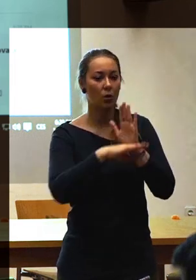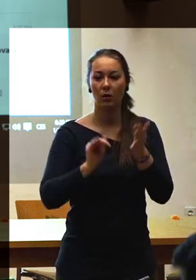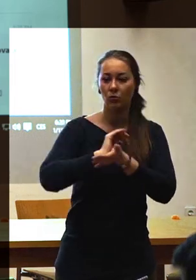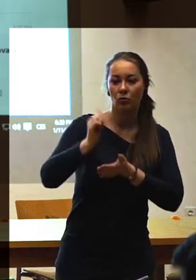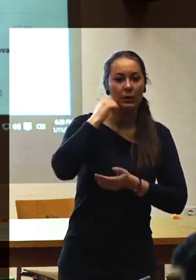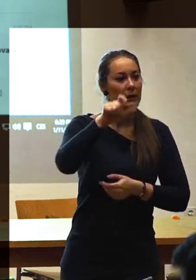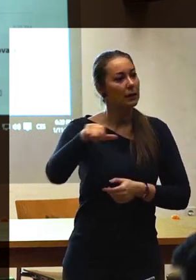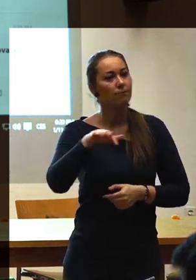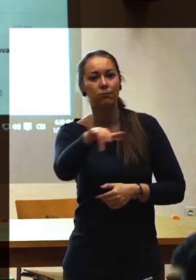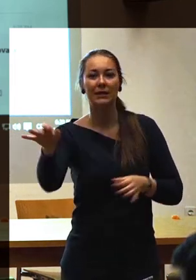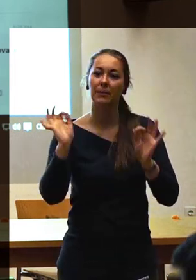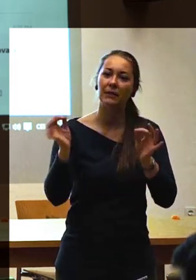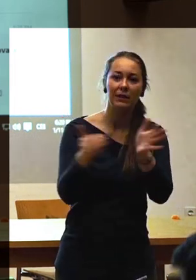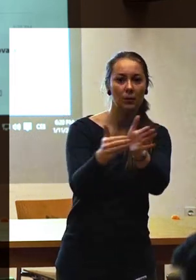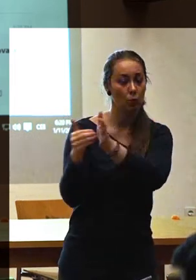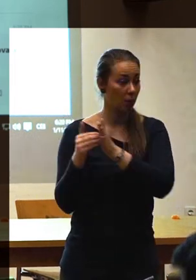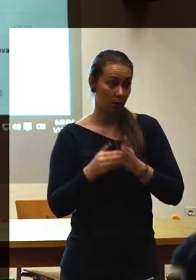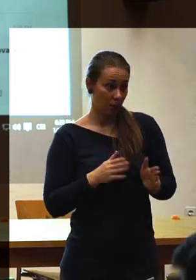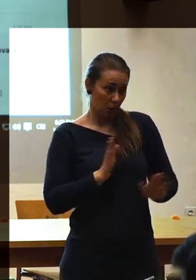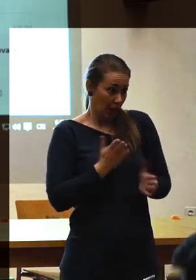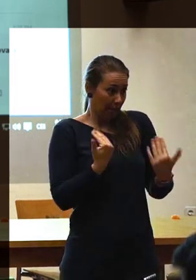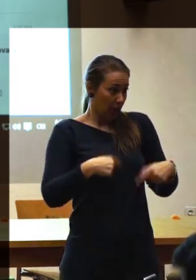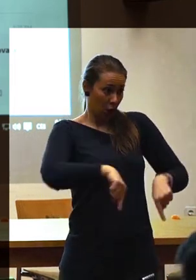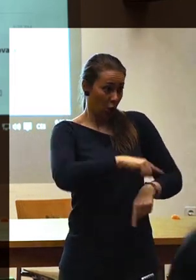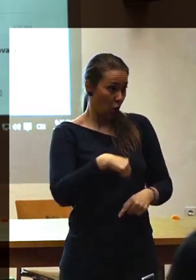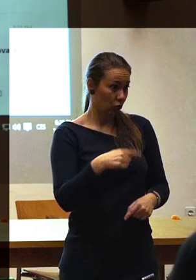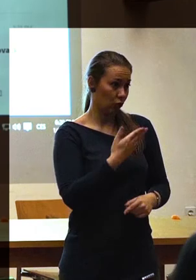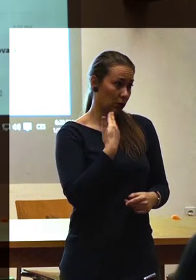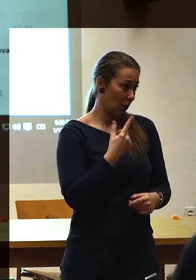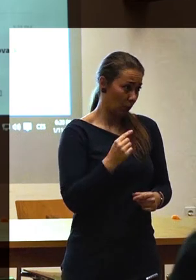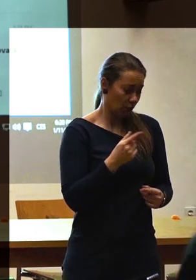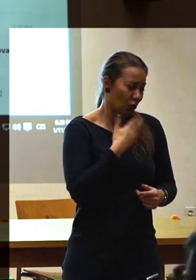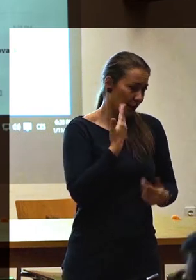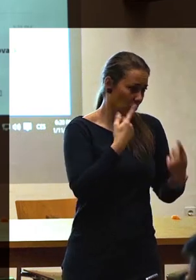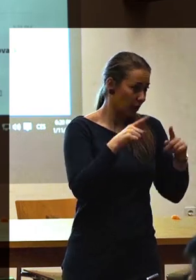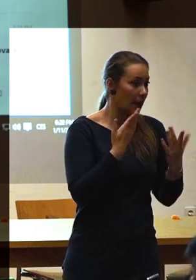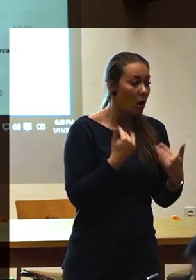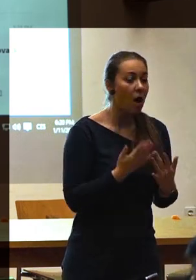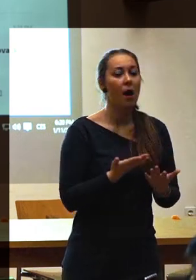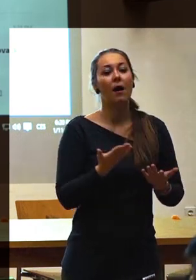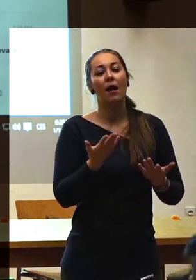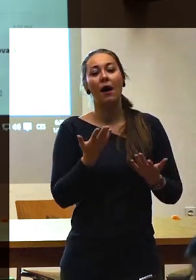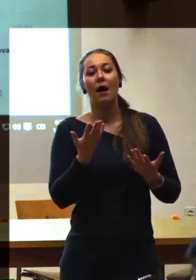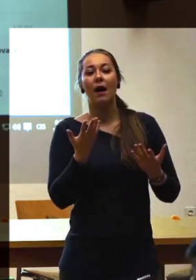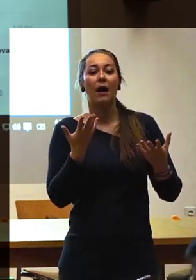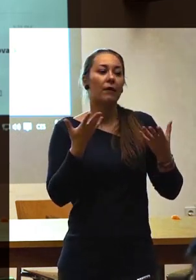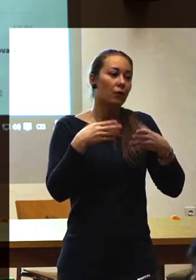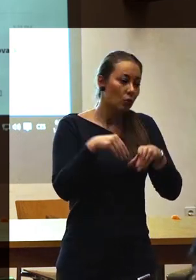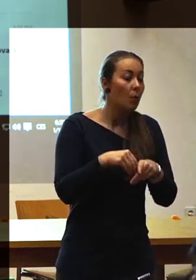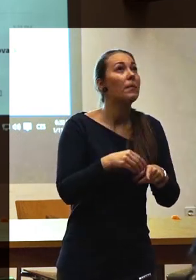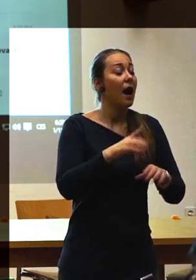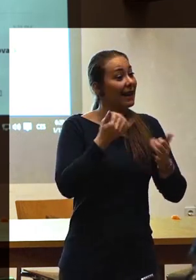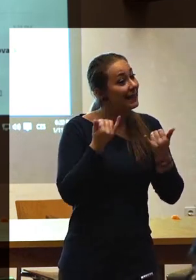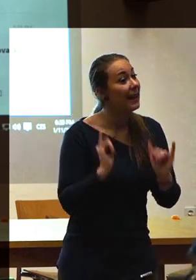lidi s nějakými specifickými potřebami, tak fungovala diskuze o tom, jakým způsobem je začlenit třeba na pracovní trh.